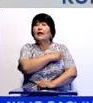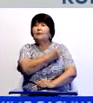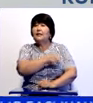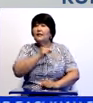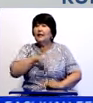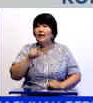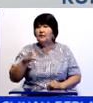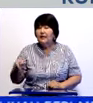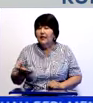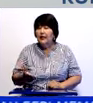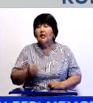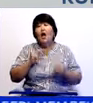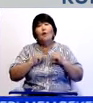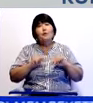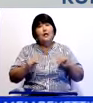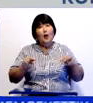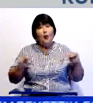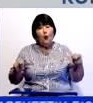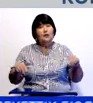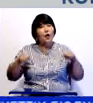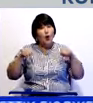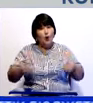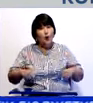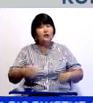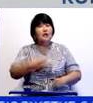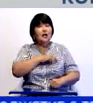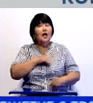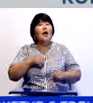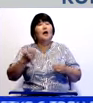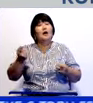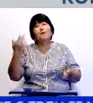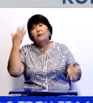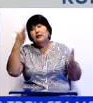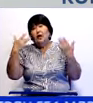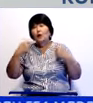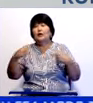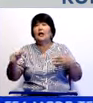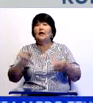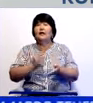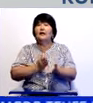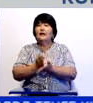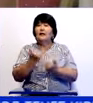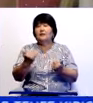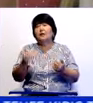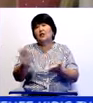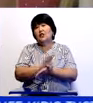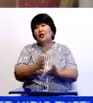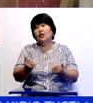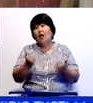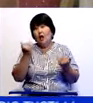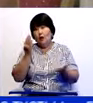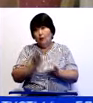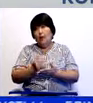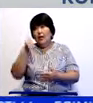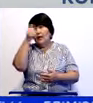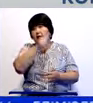қызметтерді, педагогикалық, құқықтық, психологиялық, тұрмыстық бар қызметтер тегін алуға мүмкіндік болады. Жыл сайын